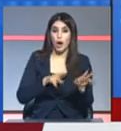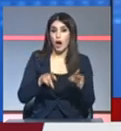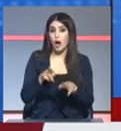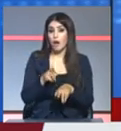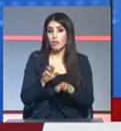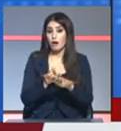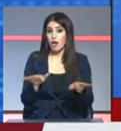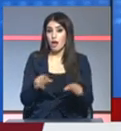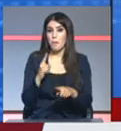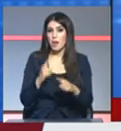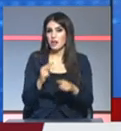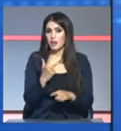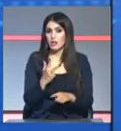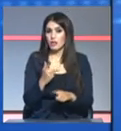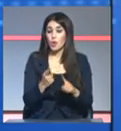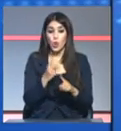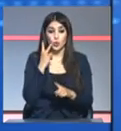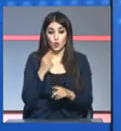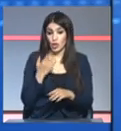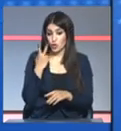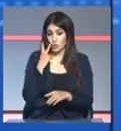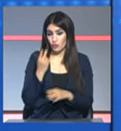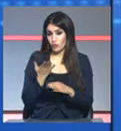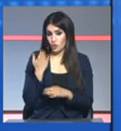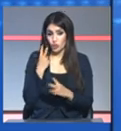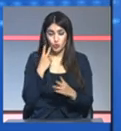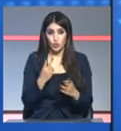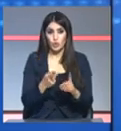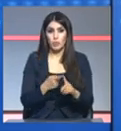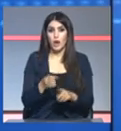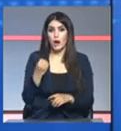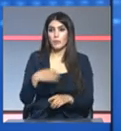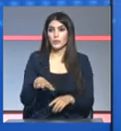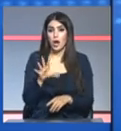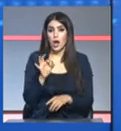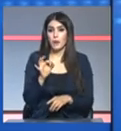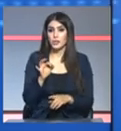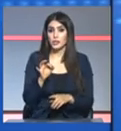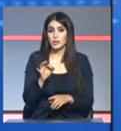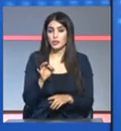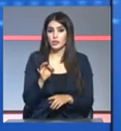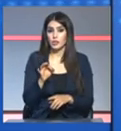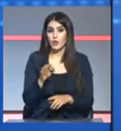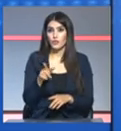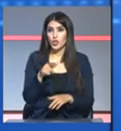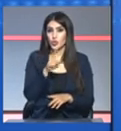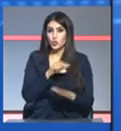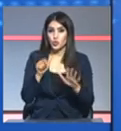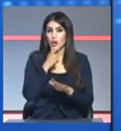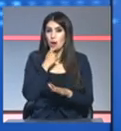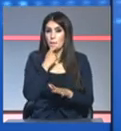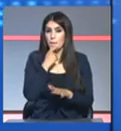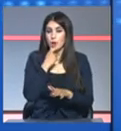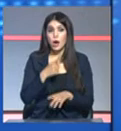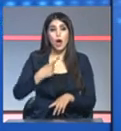في عدد ايدينا كان عندنا خمس مائه وخمسين في السلطه وثلاثين